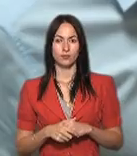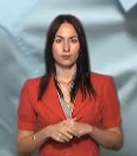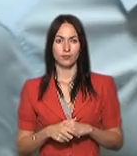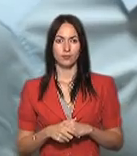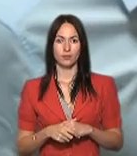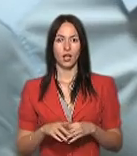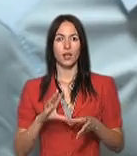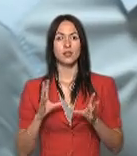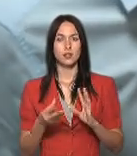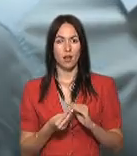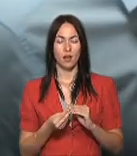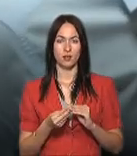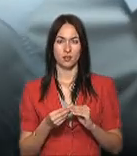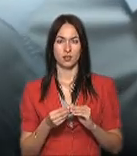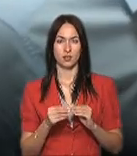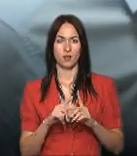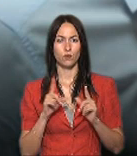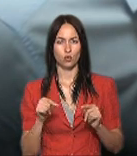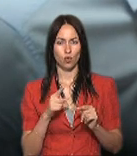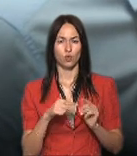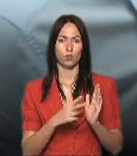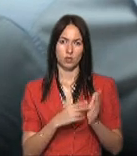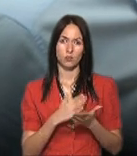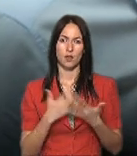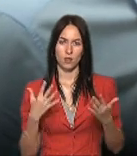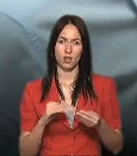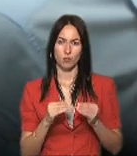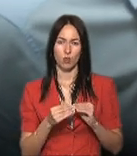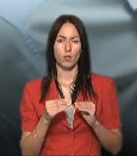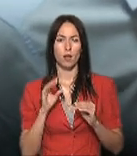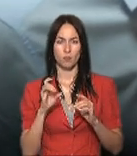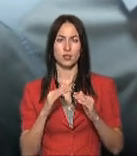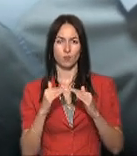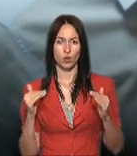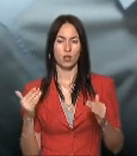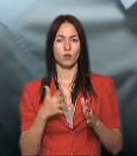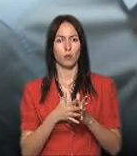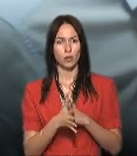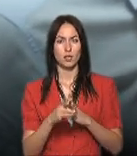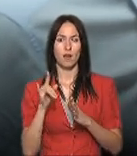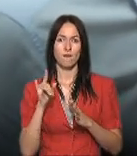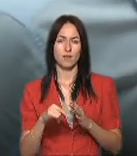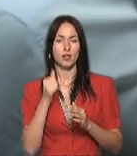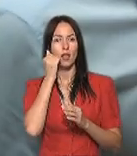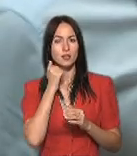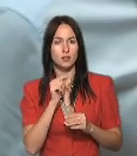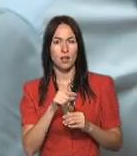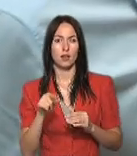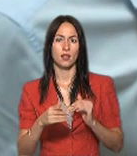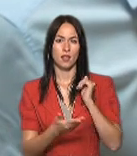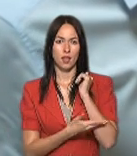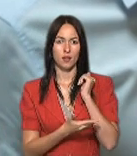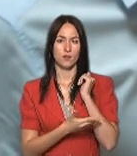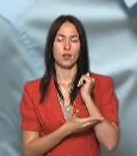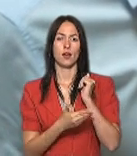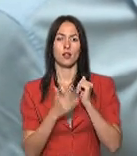В загальній освітній школі номер 7 є великі проблеми з покрівлі, яка протікає, вікна старі, дерев'яні, не